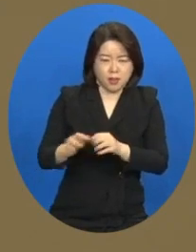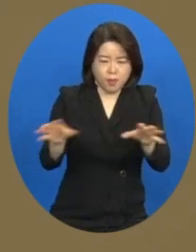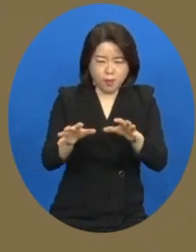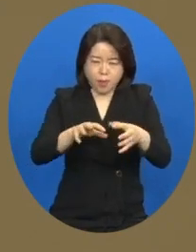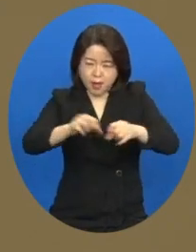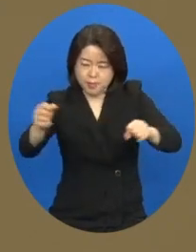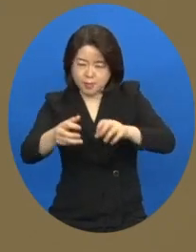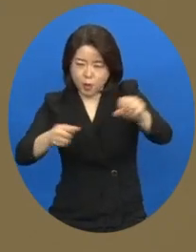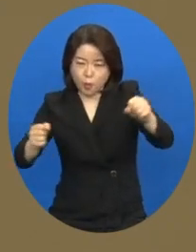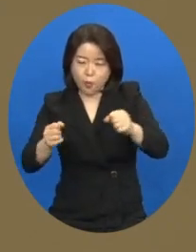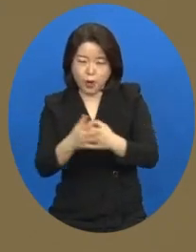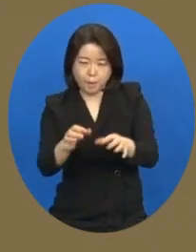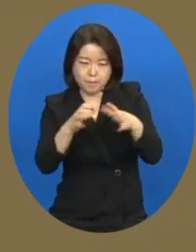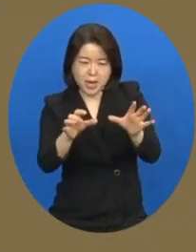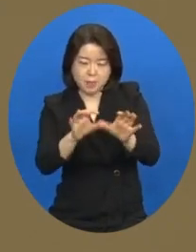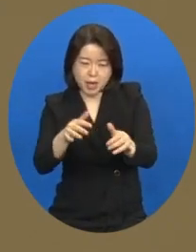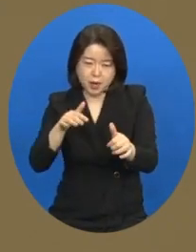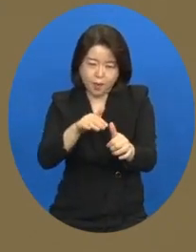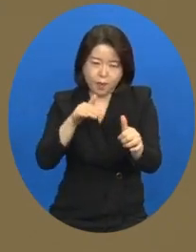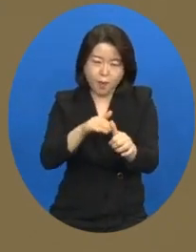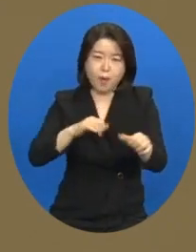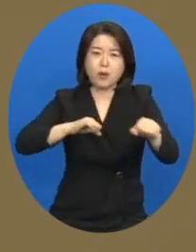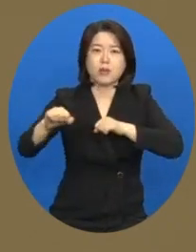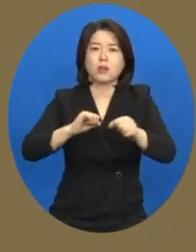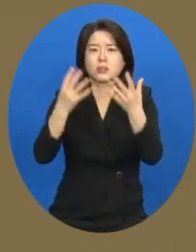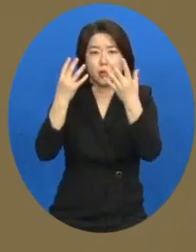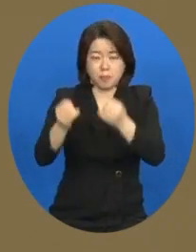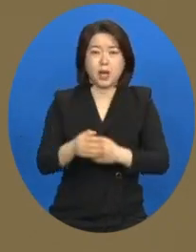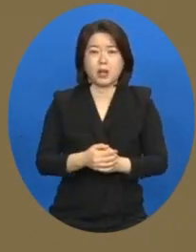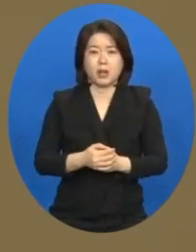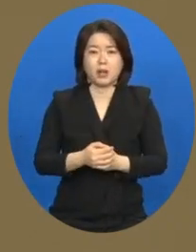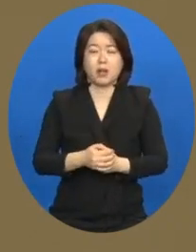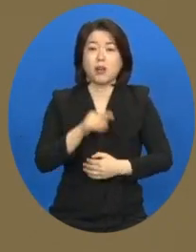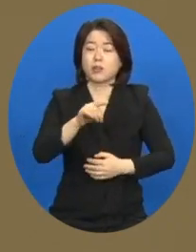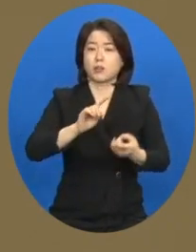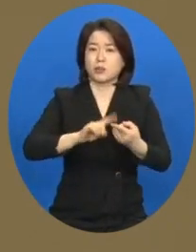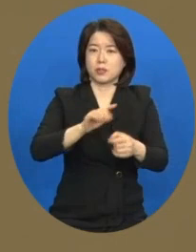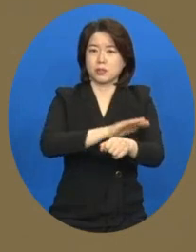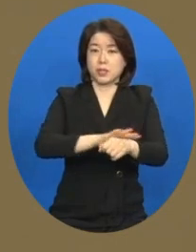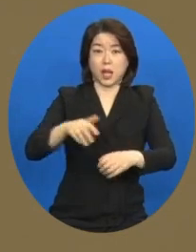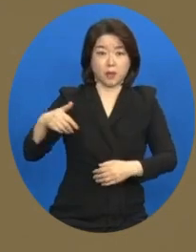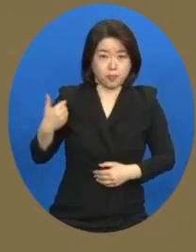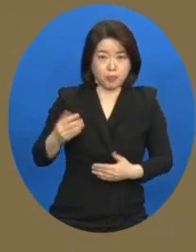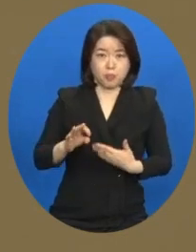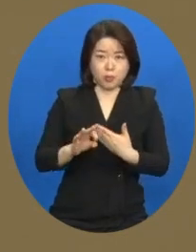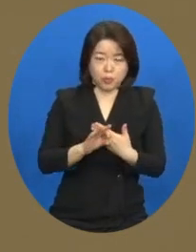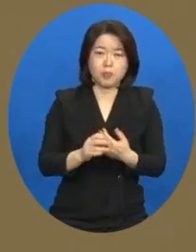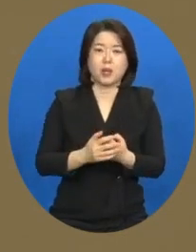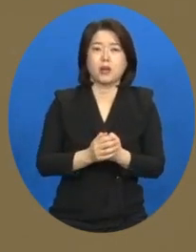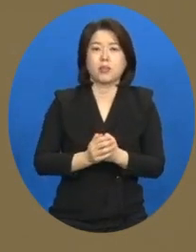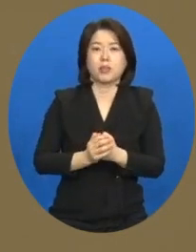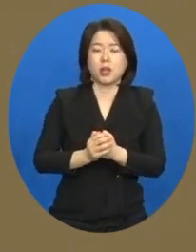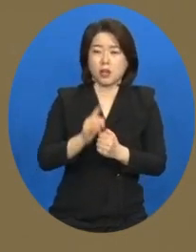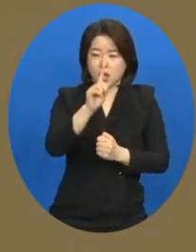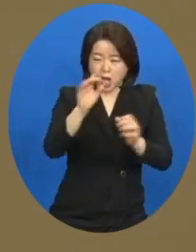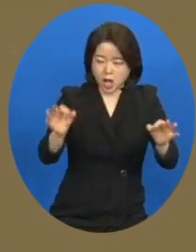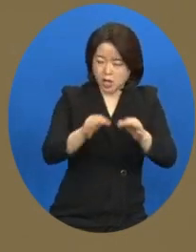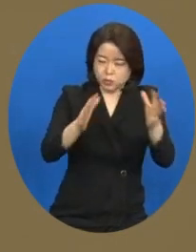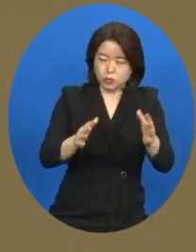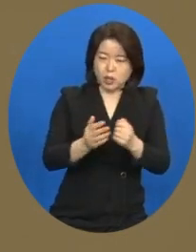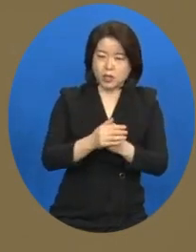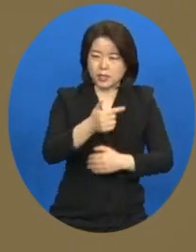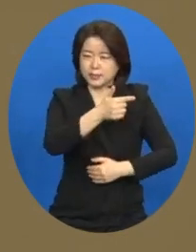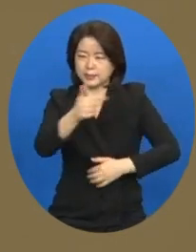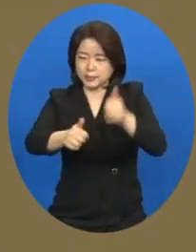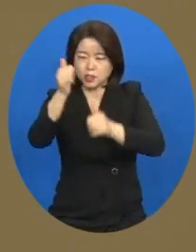분열시키고 깨트리려고 역사해요. 그 점을 우리가 잘 알지 못하면 그러면 한순간에 큰